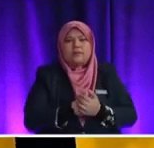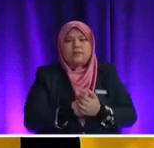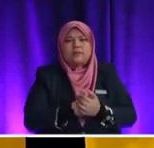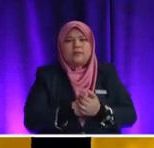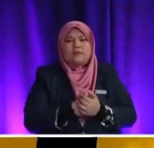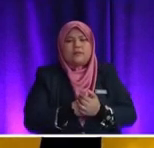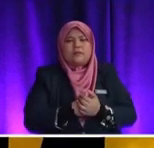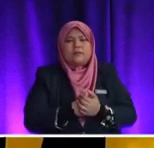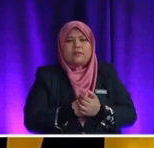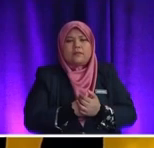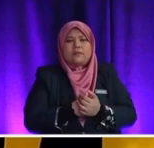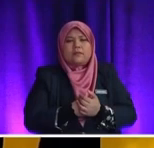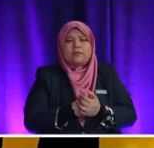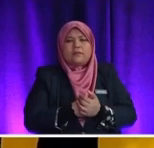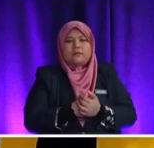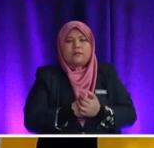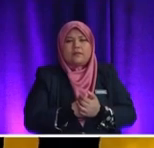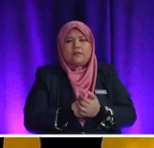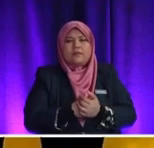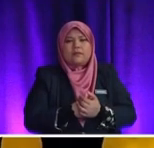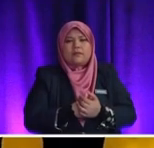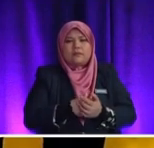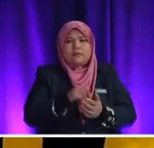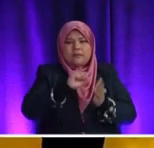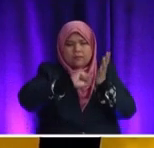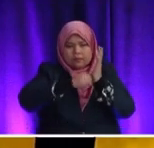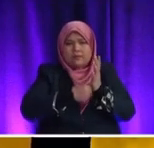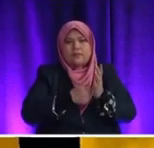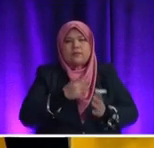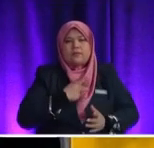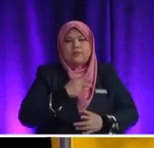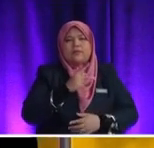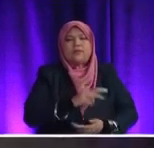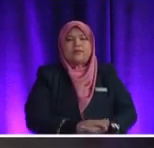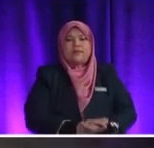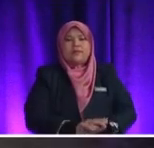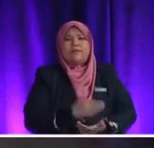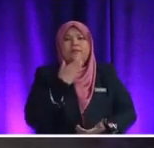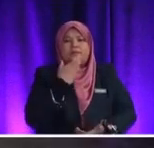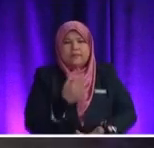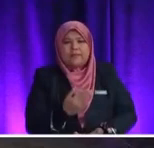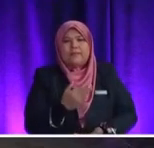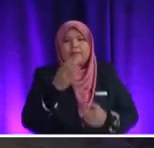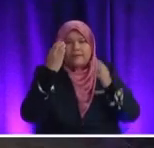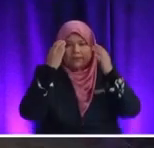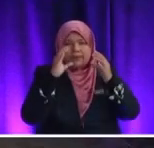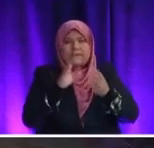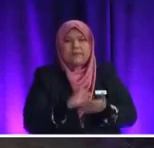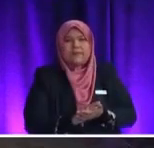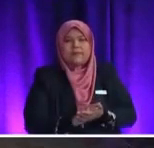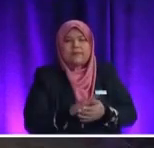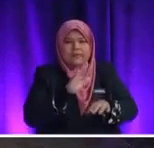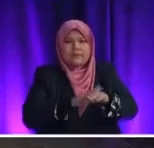pada hari ini Anda boleh rujuk pada sumberku ya sedikit Gua boleh Pasti lagi seri Ceko atas pembelajar kita pada ini